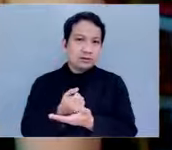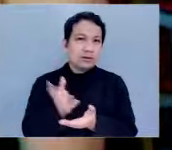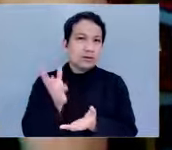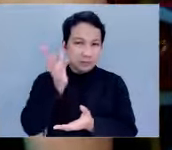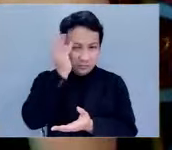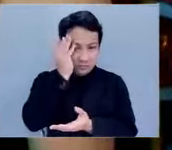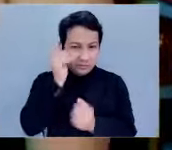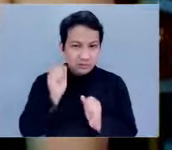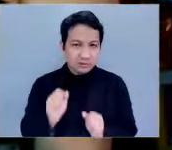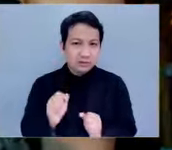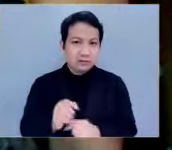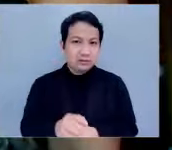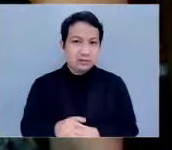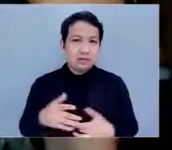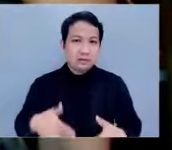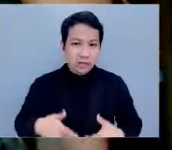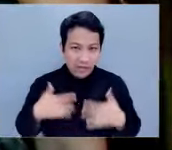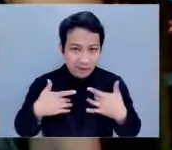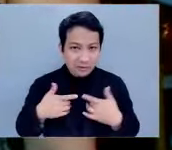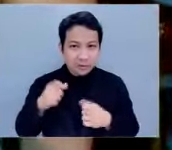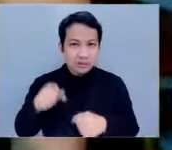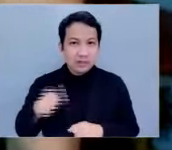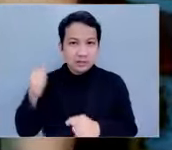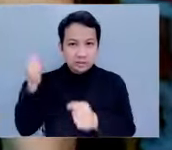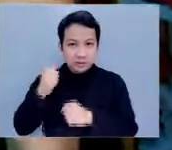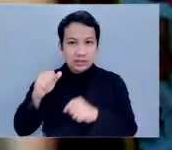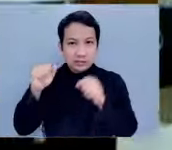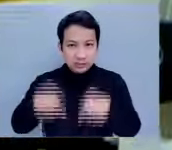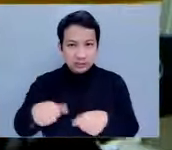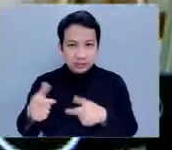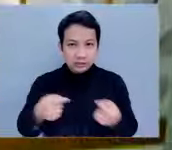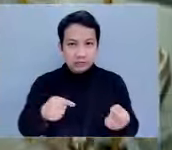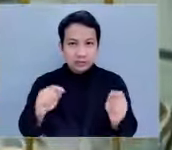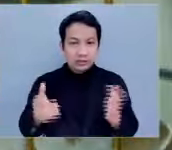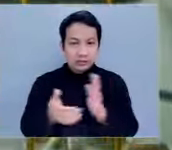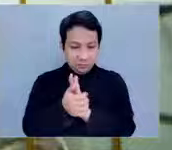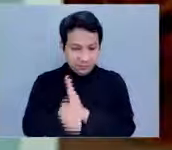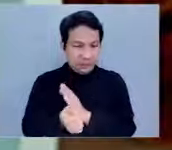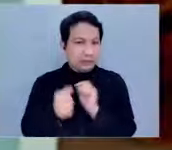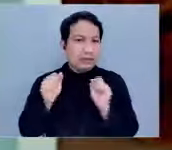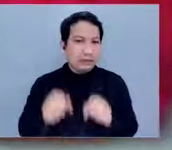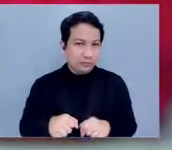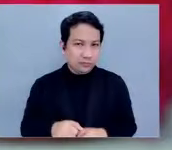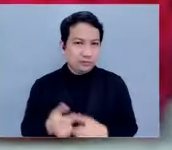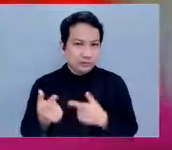ba? Habang nabubuhay ka, may pag-asa. Kaya mo gawin lahat kahit wala kang talent.